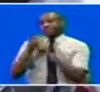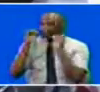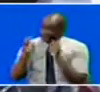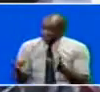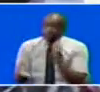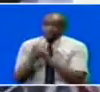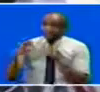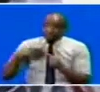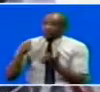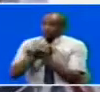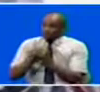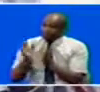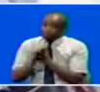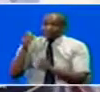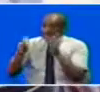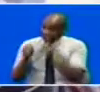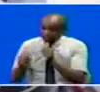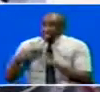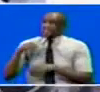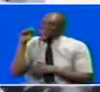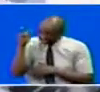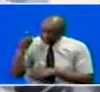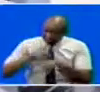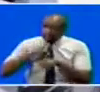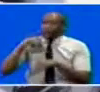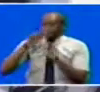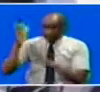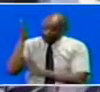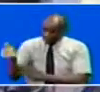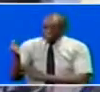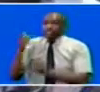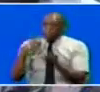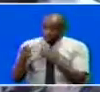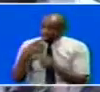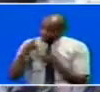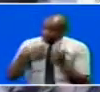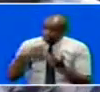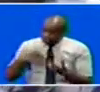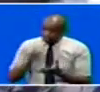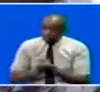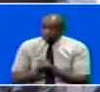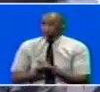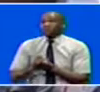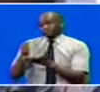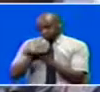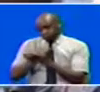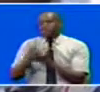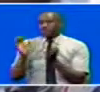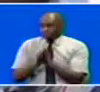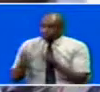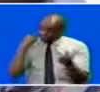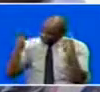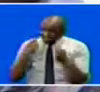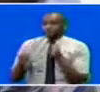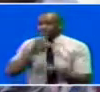ya kusaidia watu wa kahawa na maziwa. Kwa hivyo ningemwomba wakati akienda bunge, aongea watu wa kahawa na watu wa majani, ndio wasaidika kwa